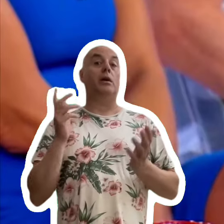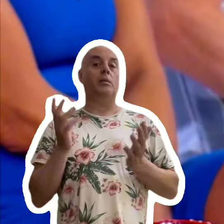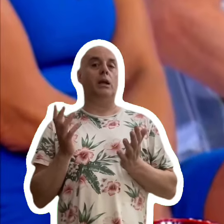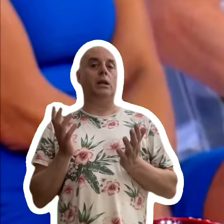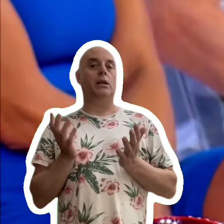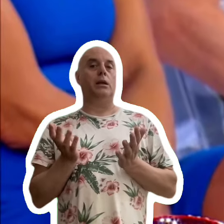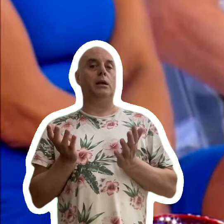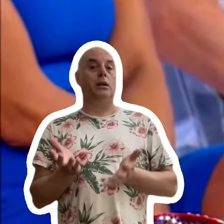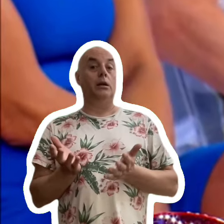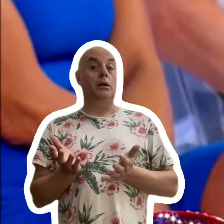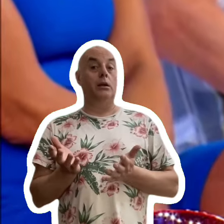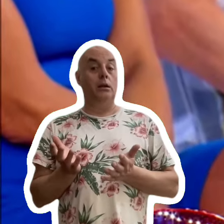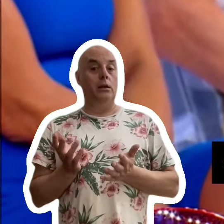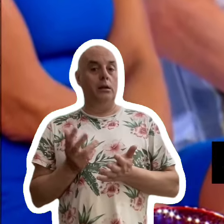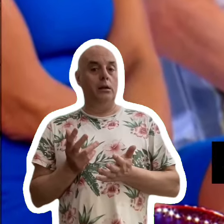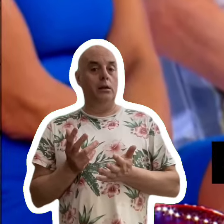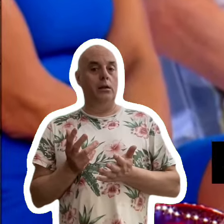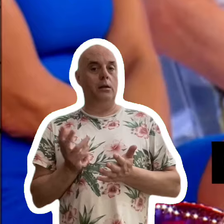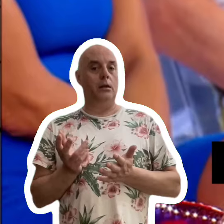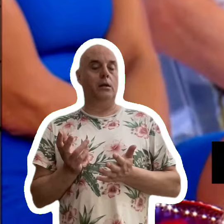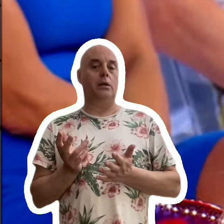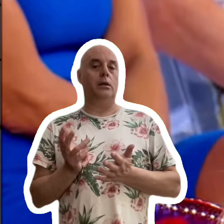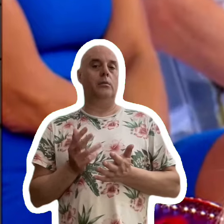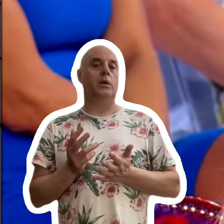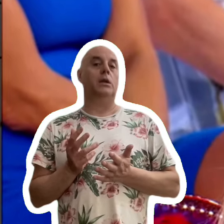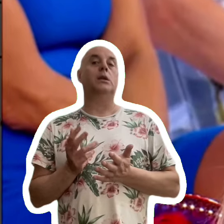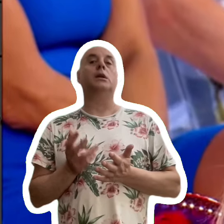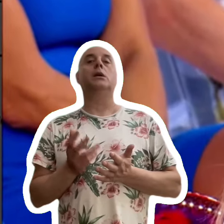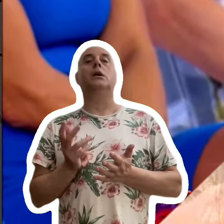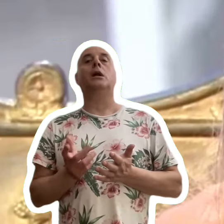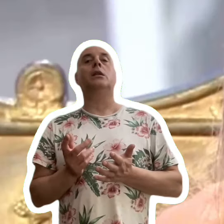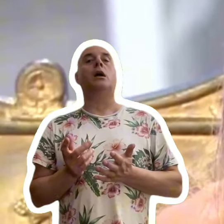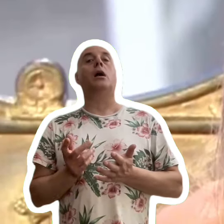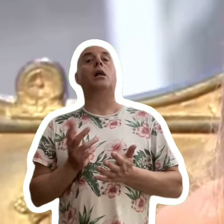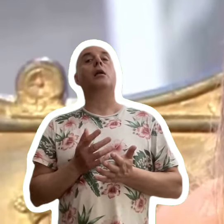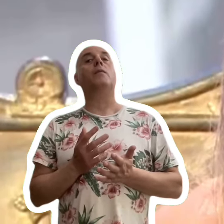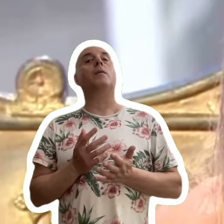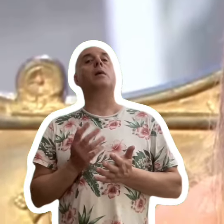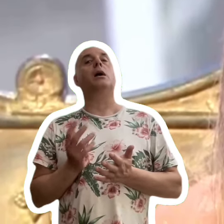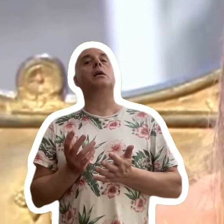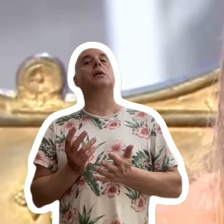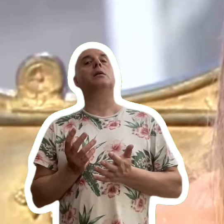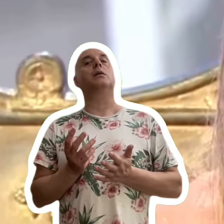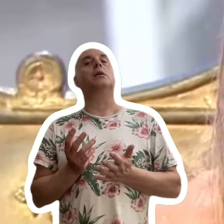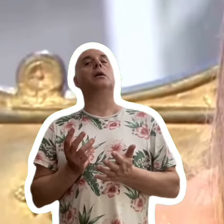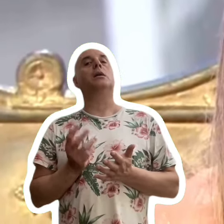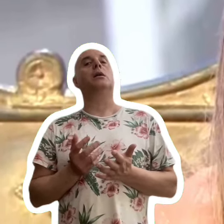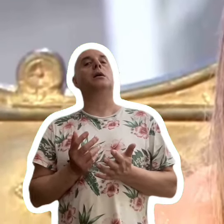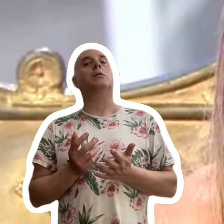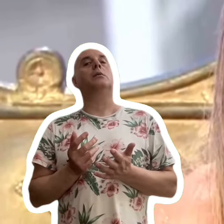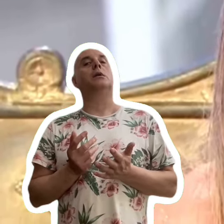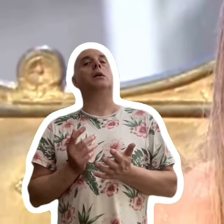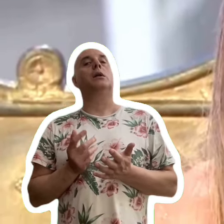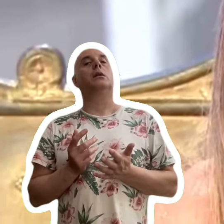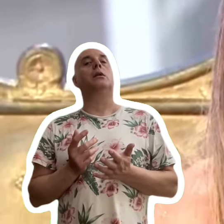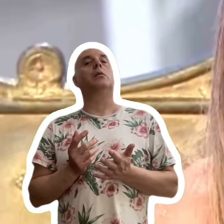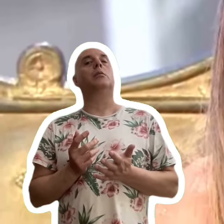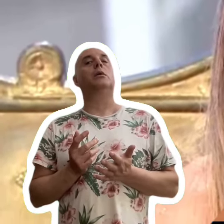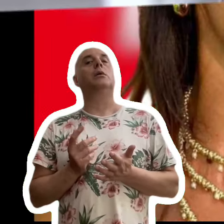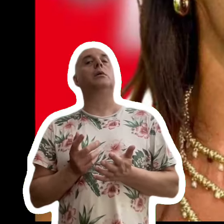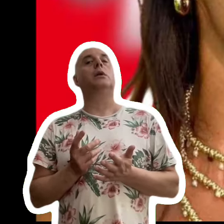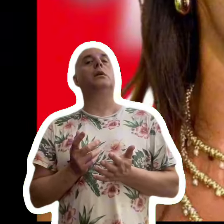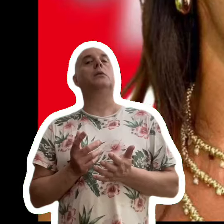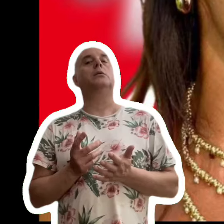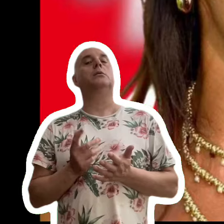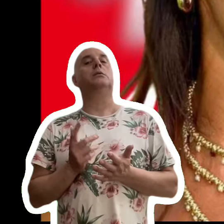la produzione saranno pronti a offrirle Nuovamente Un posto nel parterre del trono over Ma alla fine Ida deciderà